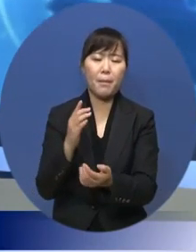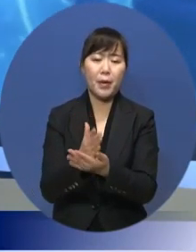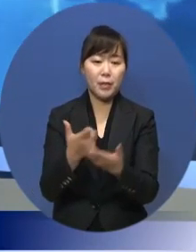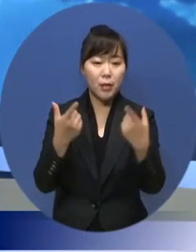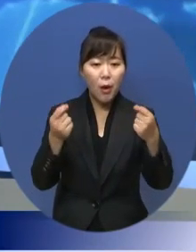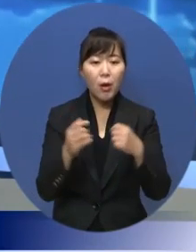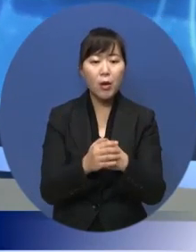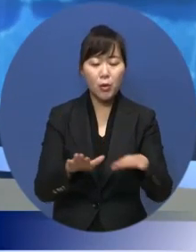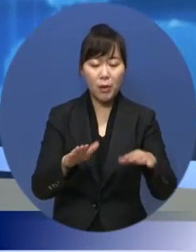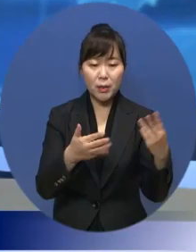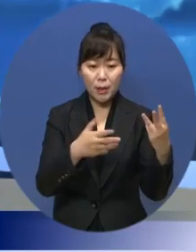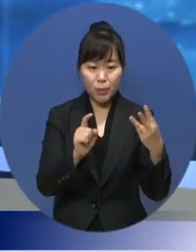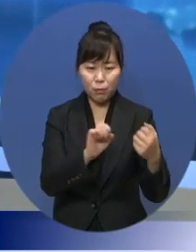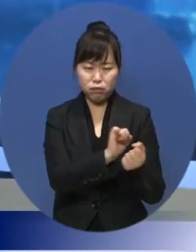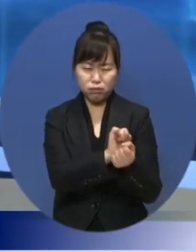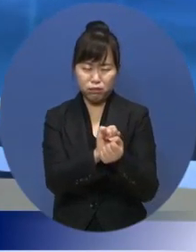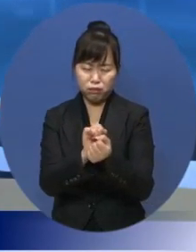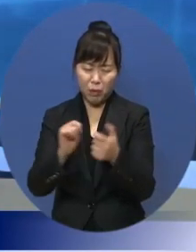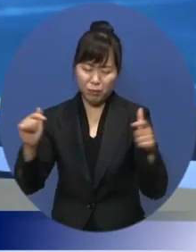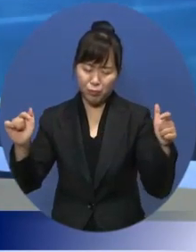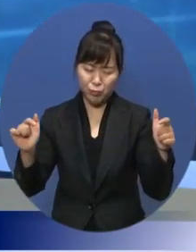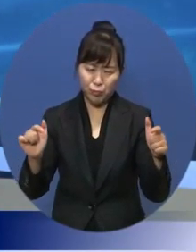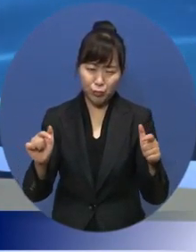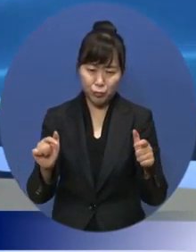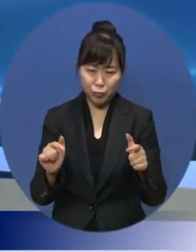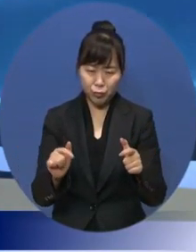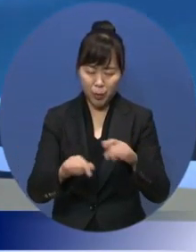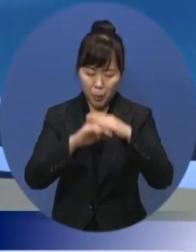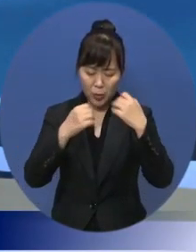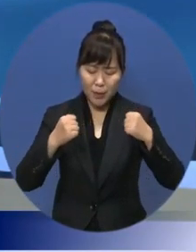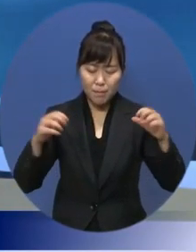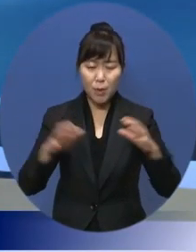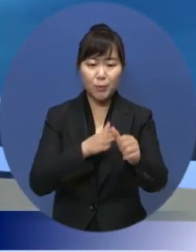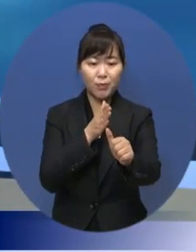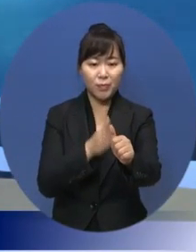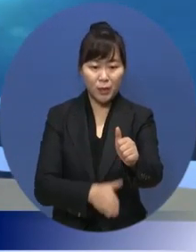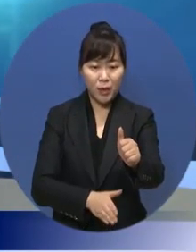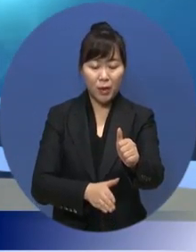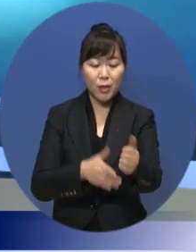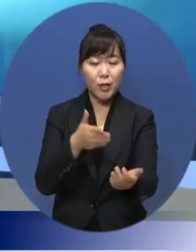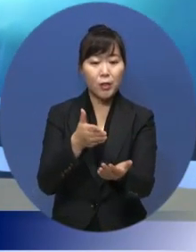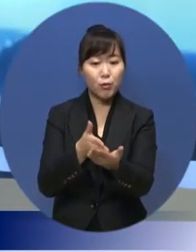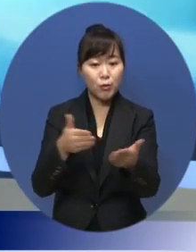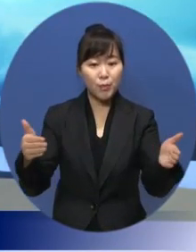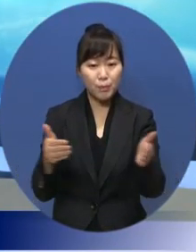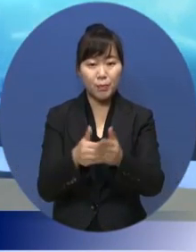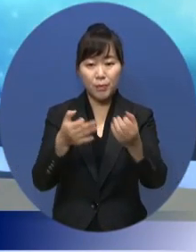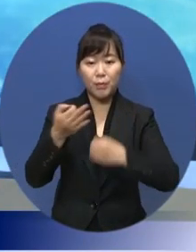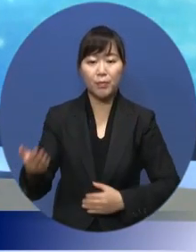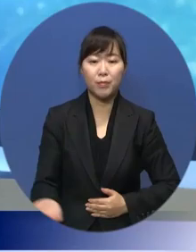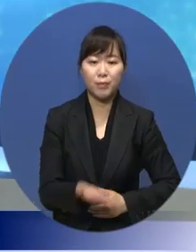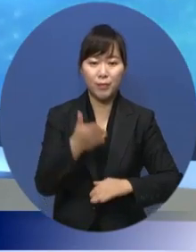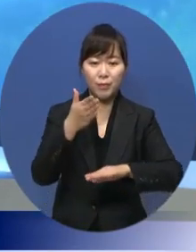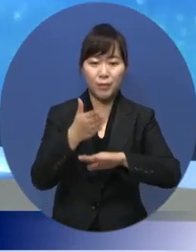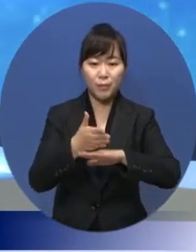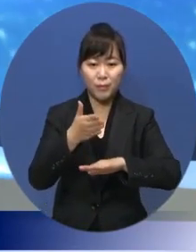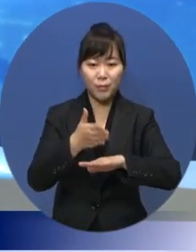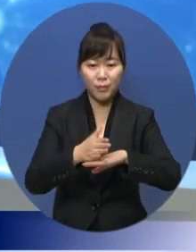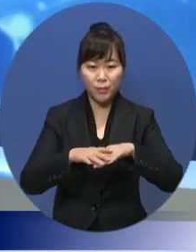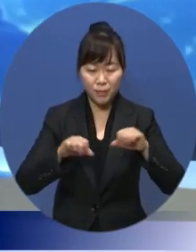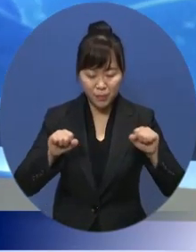3차 확산세를 꺾는 데 모두가 힘을 모아야겠습니다. 이상 복지TV 뉴스를 마칩니다. 시청해주신